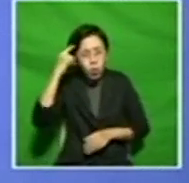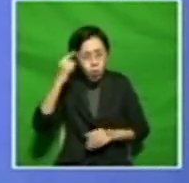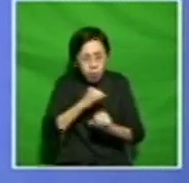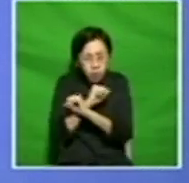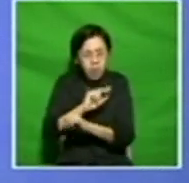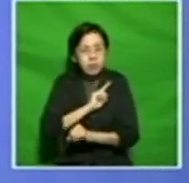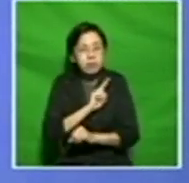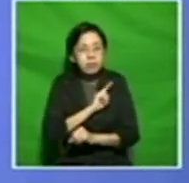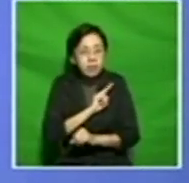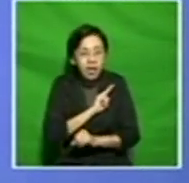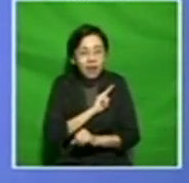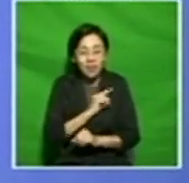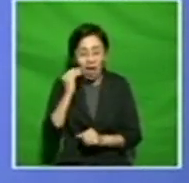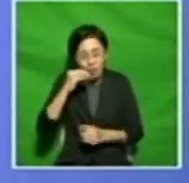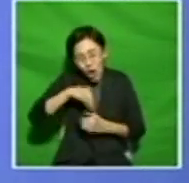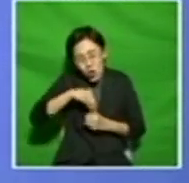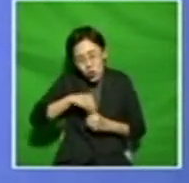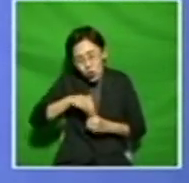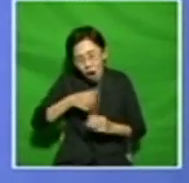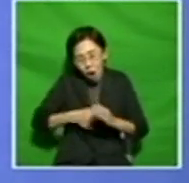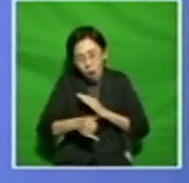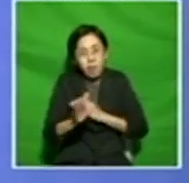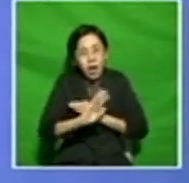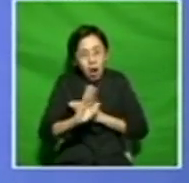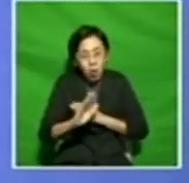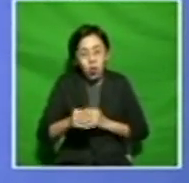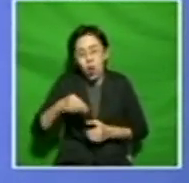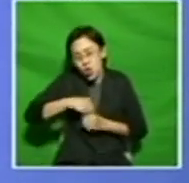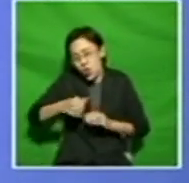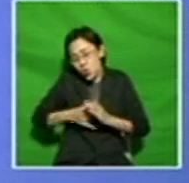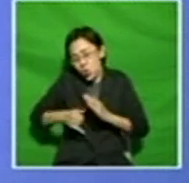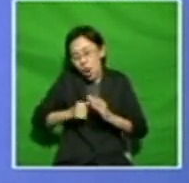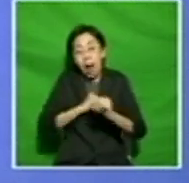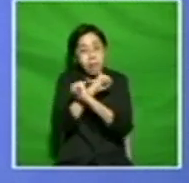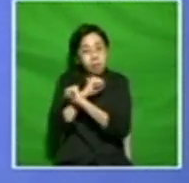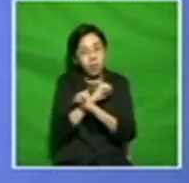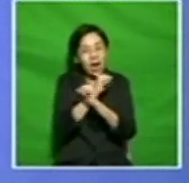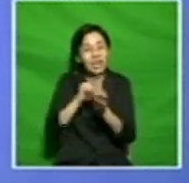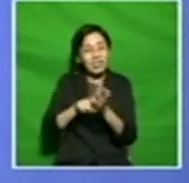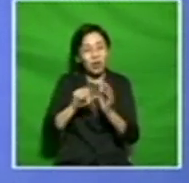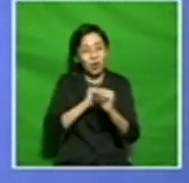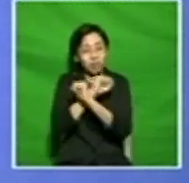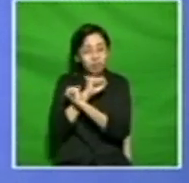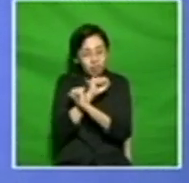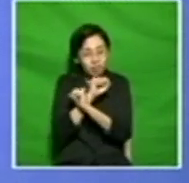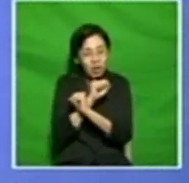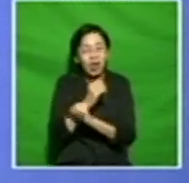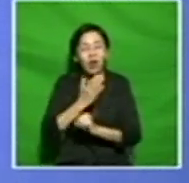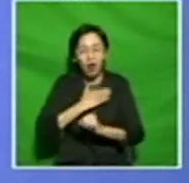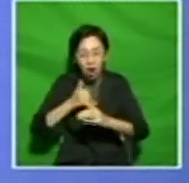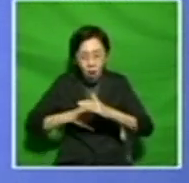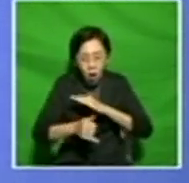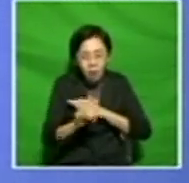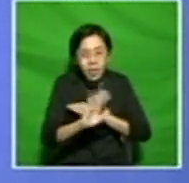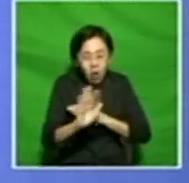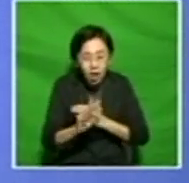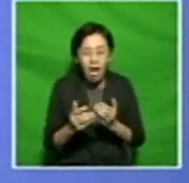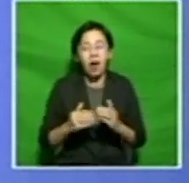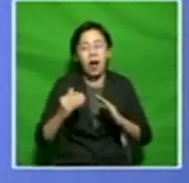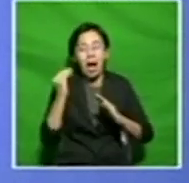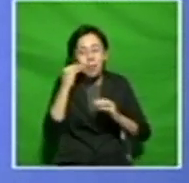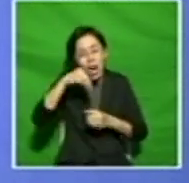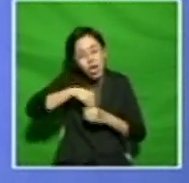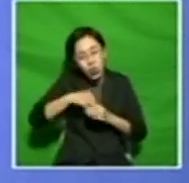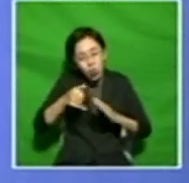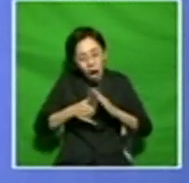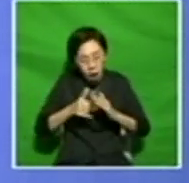ที่ท่านไม่ควรจะออกจากบ้านนอกจากจะเป็นการป้องกันโควิดได้อย่างดีแล้วก็ทำให้ท่านพิทักษ์รักษาทรัพย์สินของท่านได้เป็นอย่